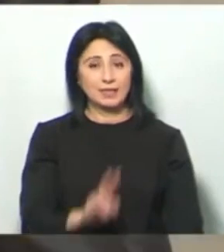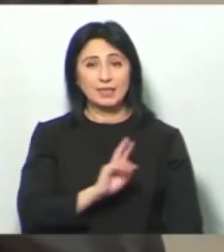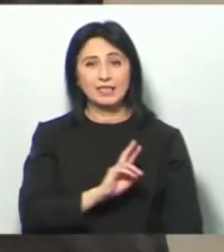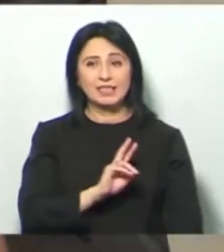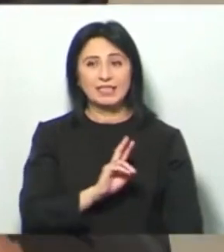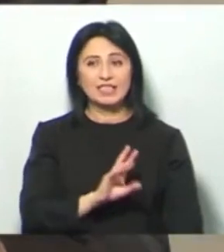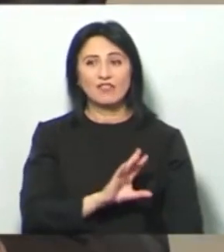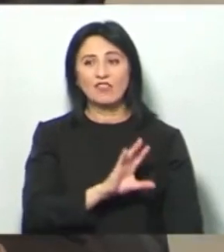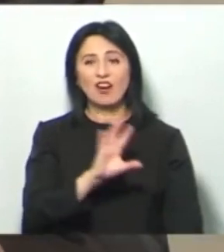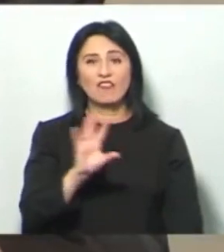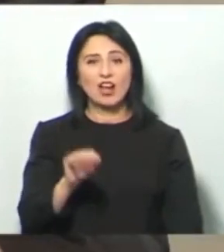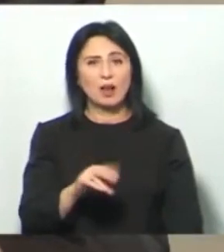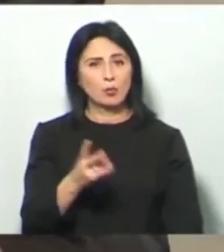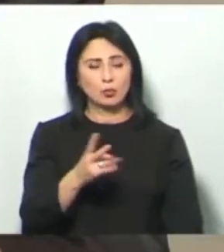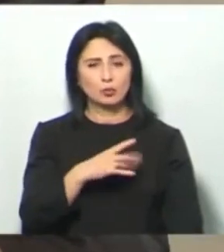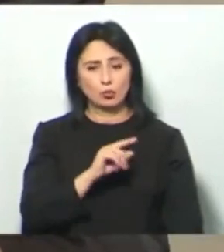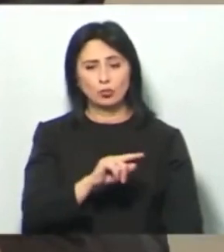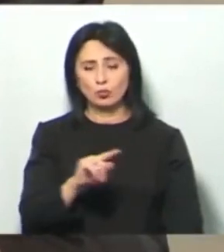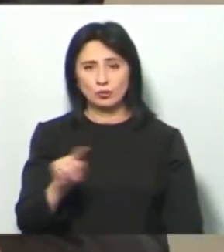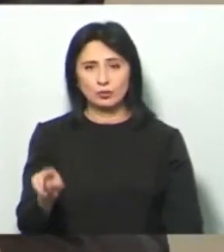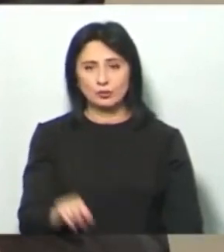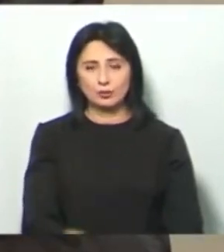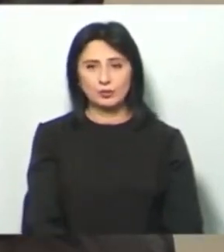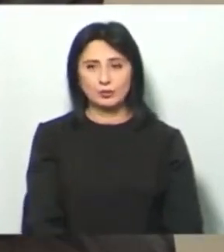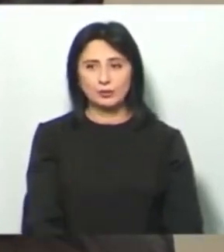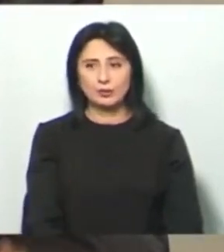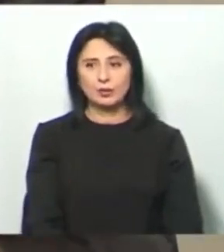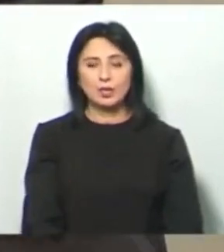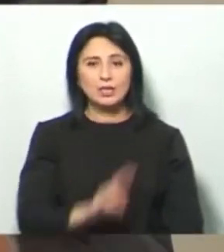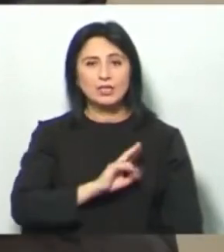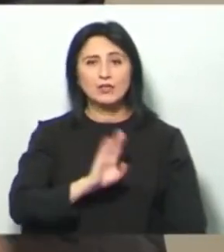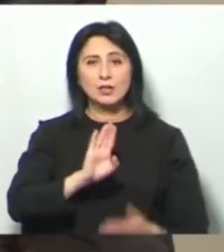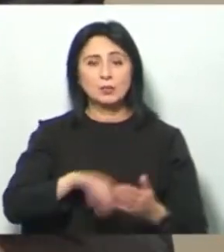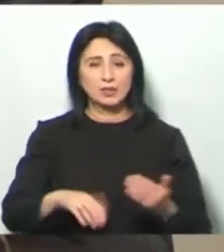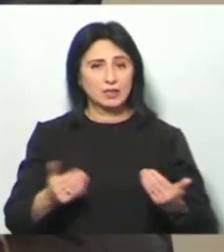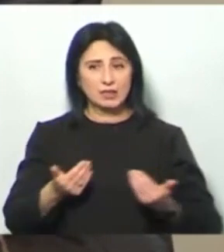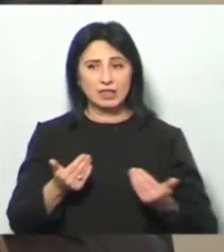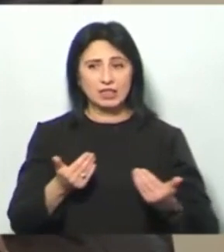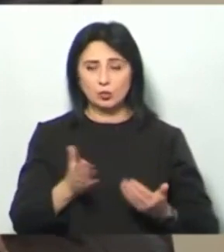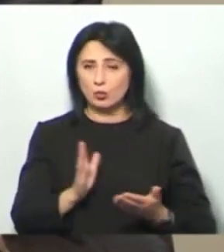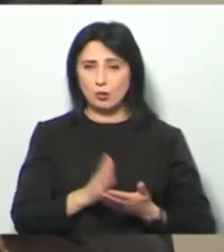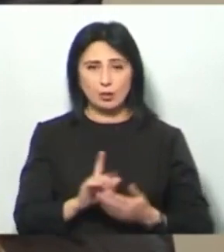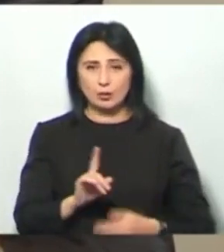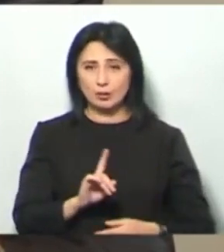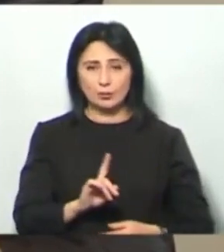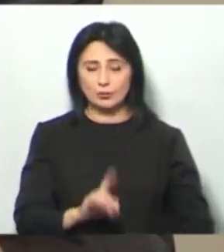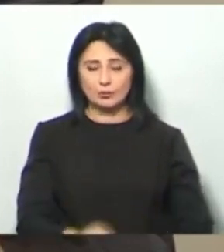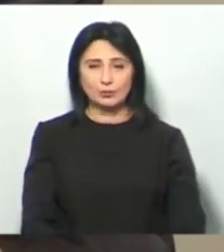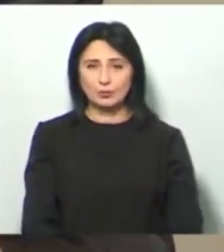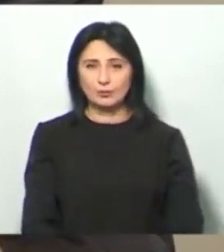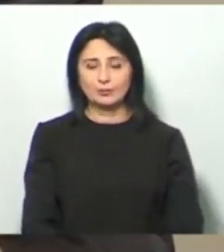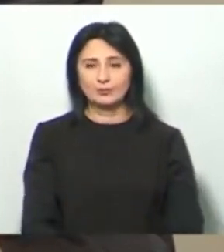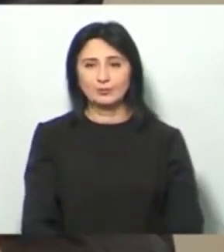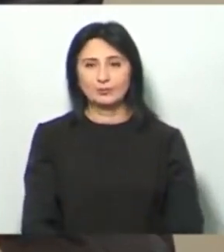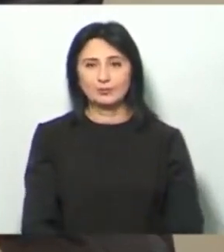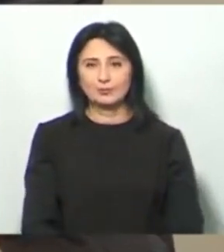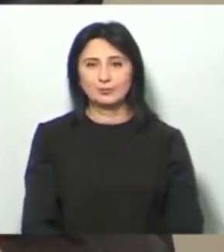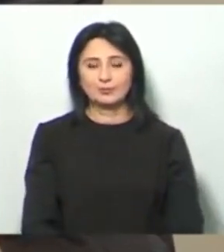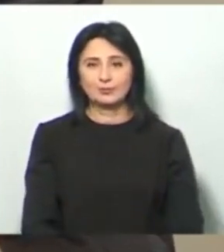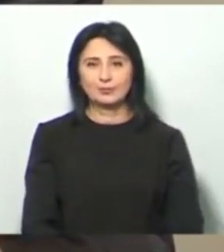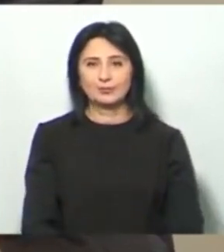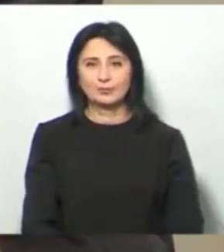სიყვარული ყველაფრის უნდა ჰქონდეს ადამიანს. უსიყვარულო სიცოცხლე არ არსებობს.